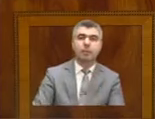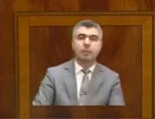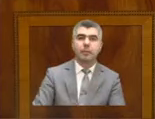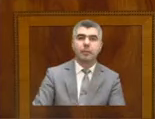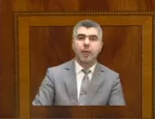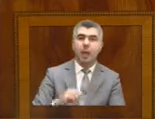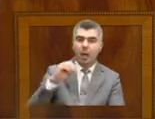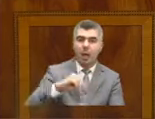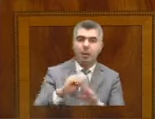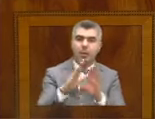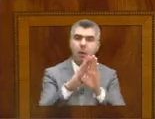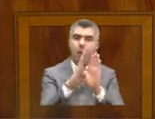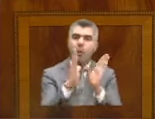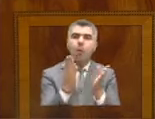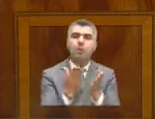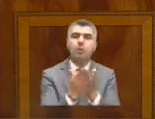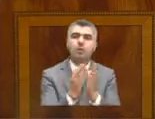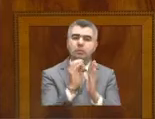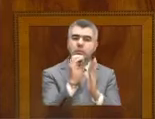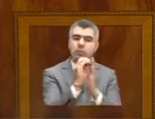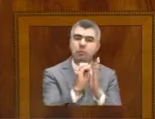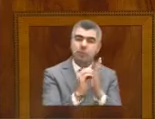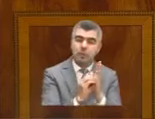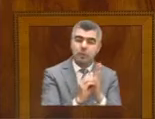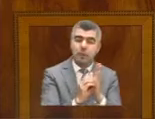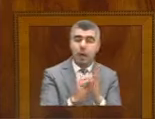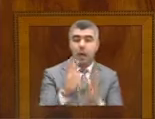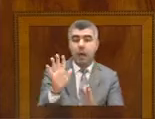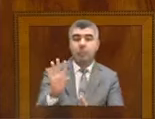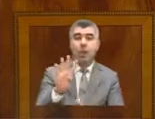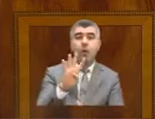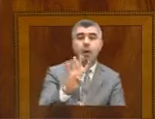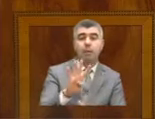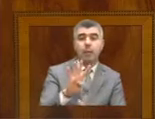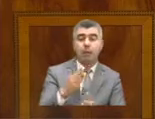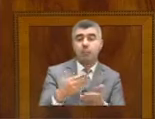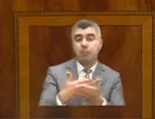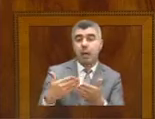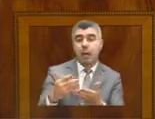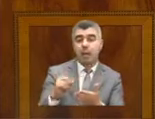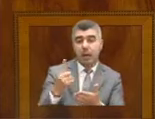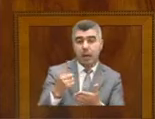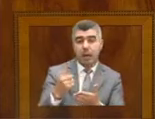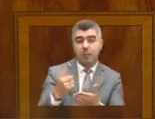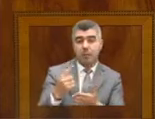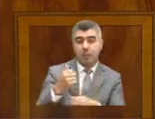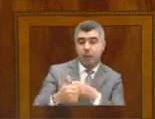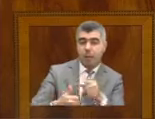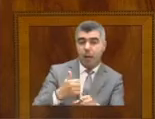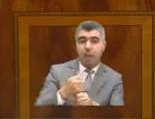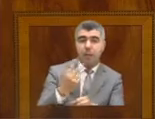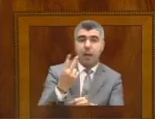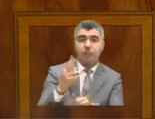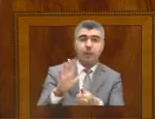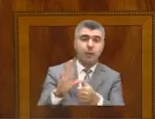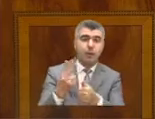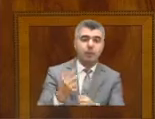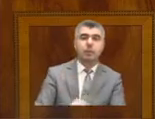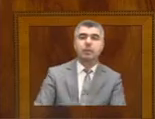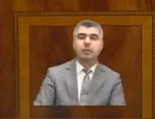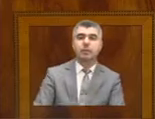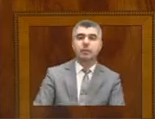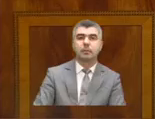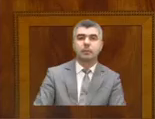2025 مع إجمالي الالتزامات تناهز 45 مليار درهم في أفق سنة 2026. وانسجاما مع